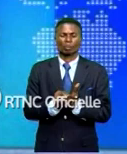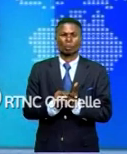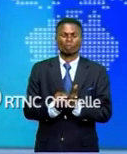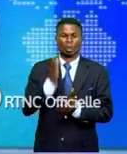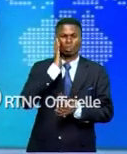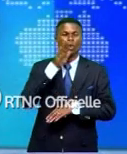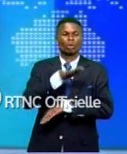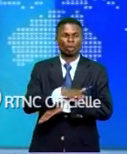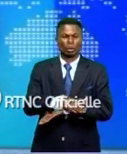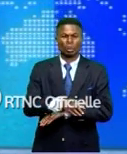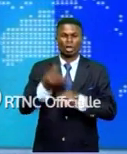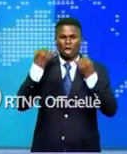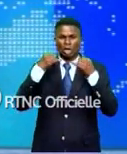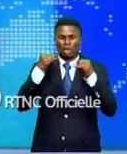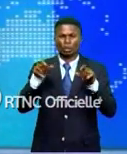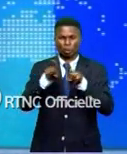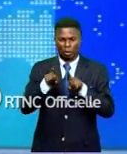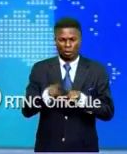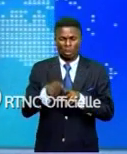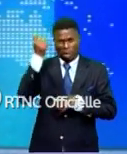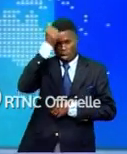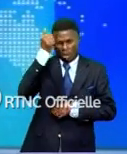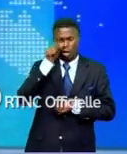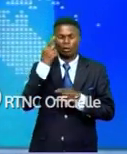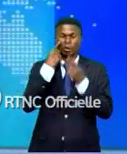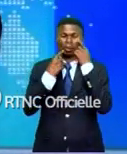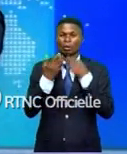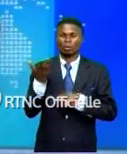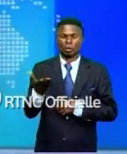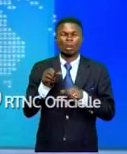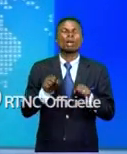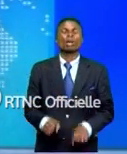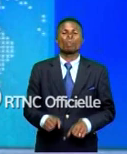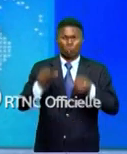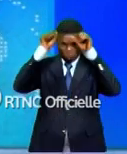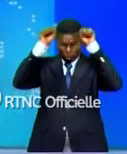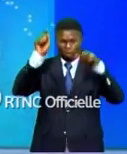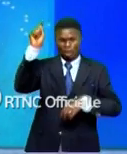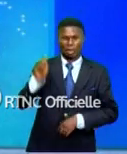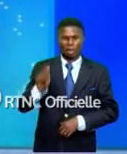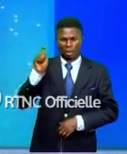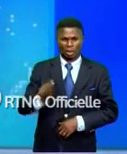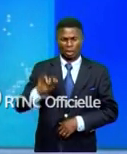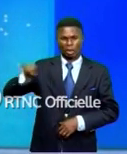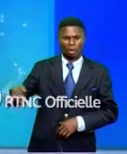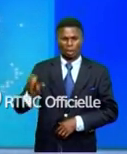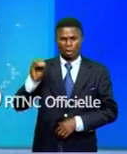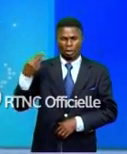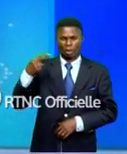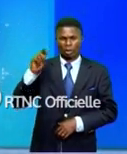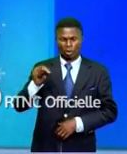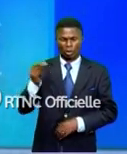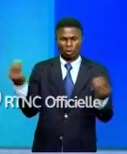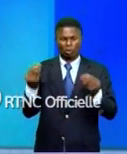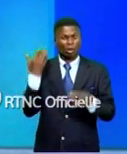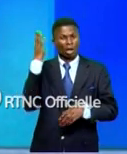fois, bonsoir. L'actualité, c'est aussi l'Afrique en deuil. Les décès du président tanzanien John Magufuli, des suites de